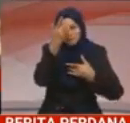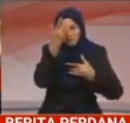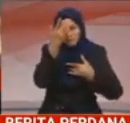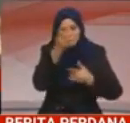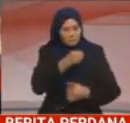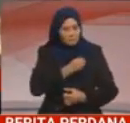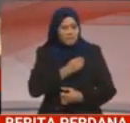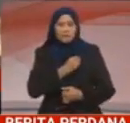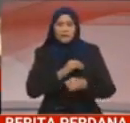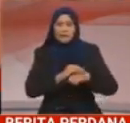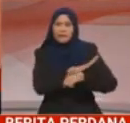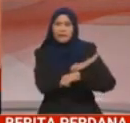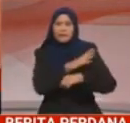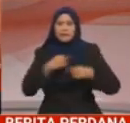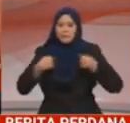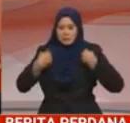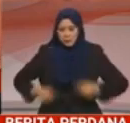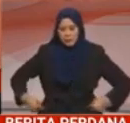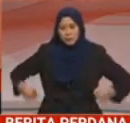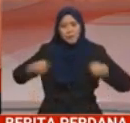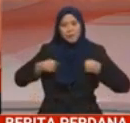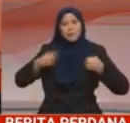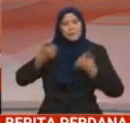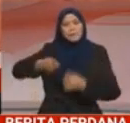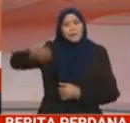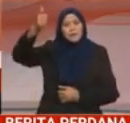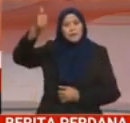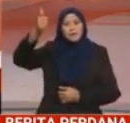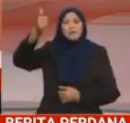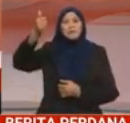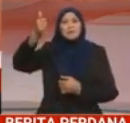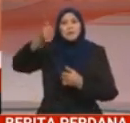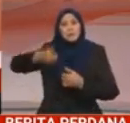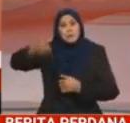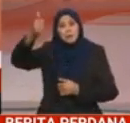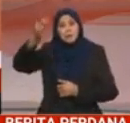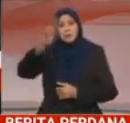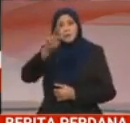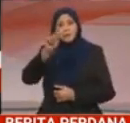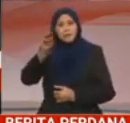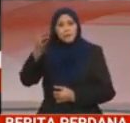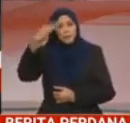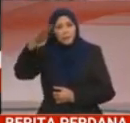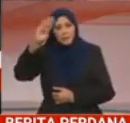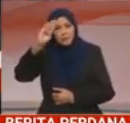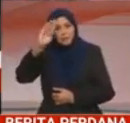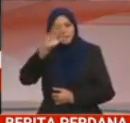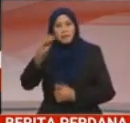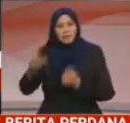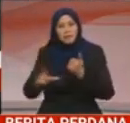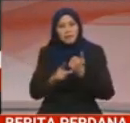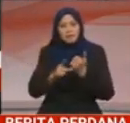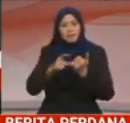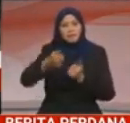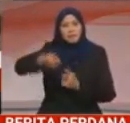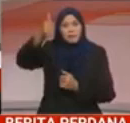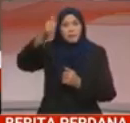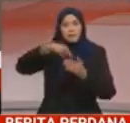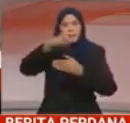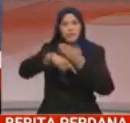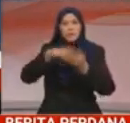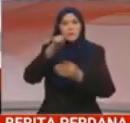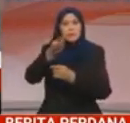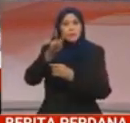paru-paru. Antara jawatan yang pernah disandang Allahyarham ialah pengarah RTM Perlis dan Timbalan Pengarah Bahagian Program